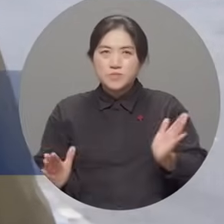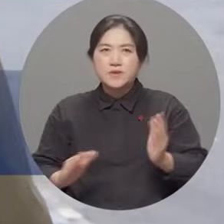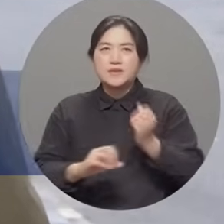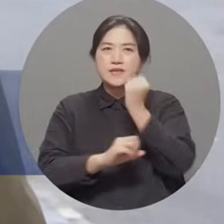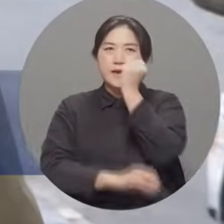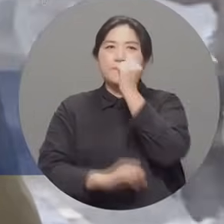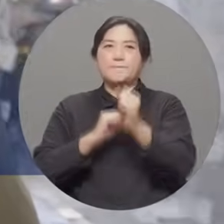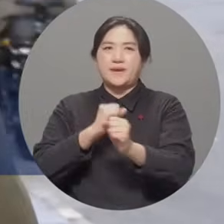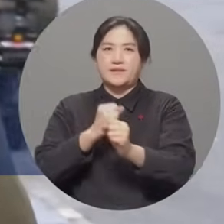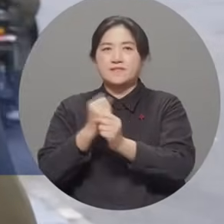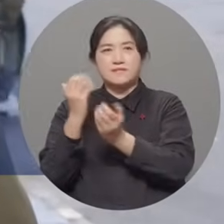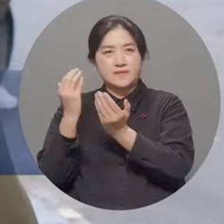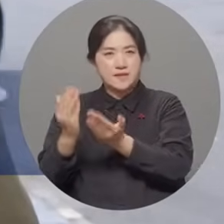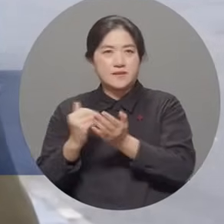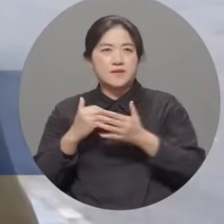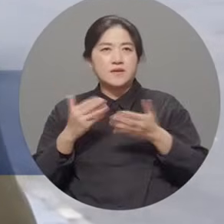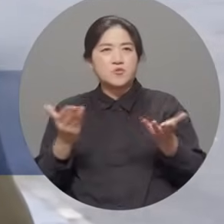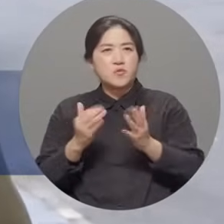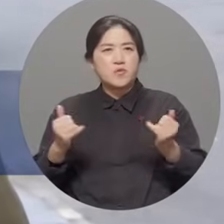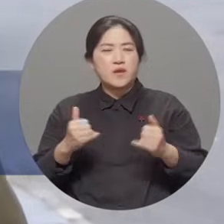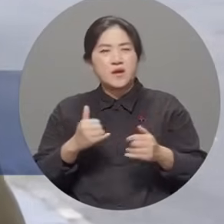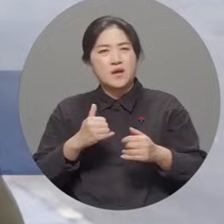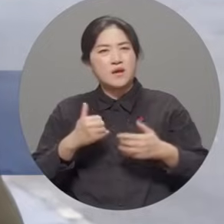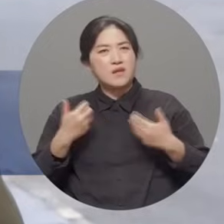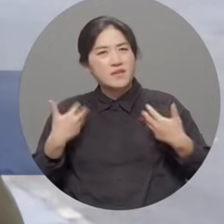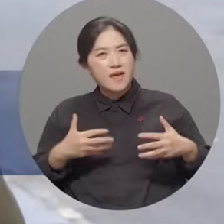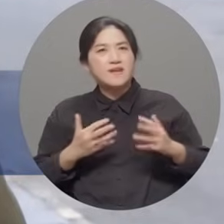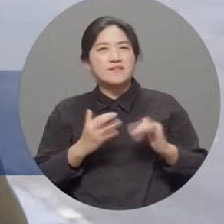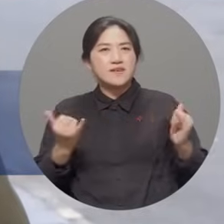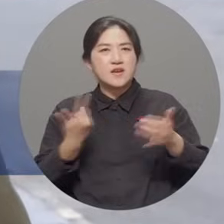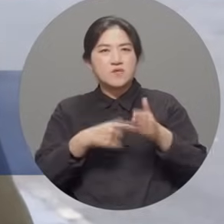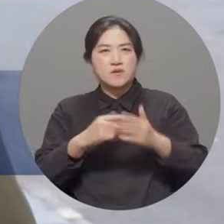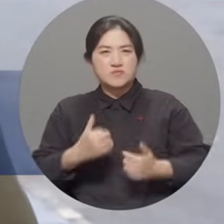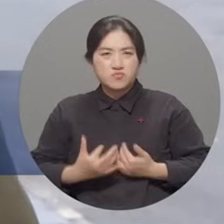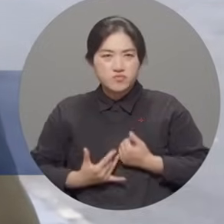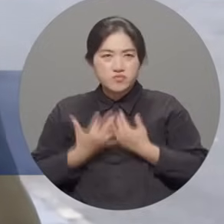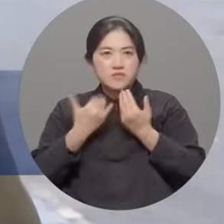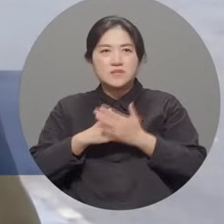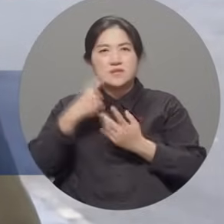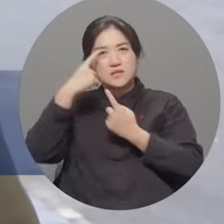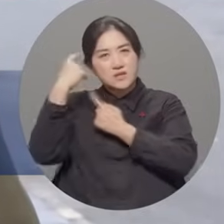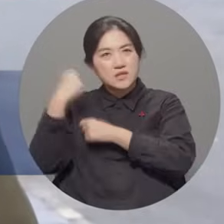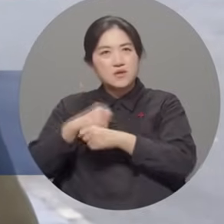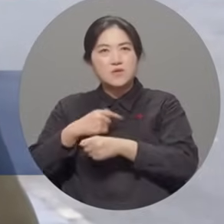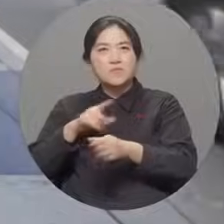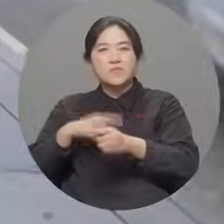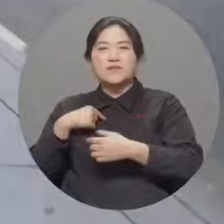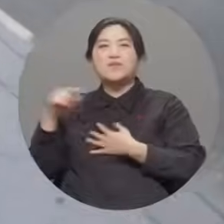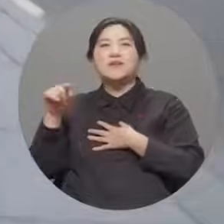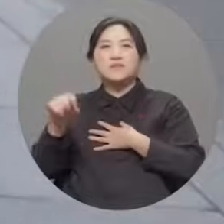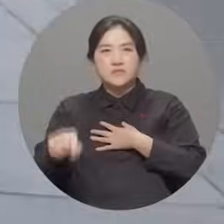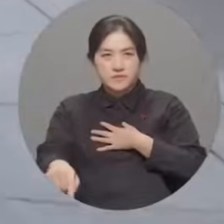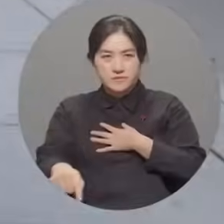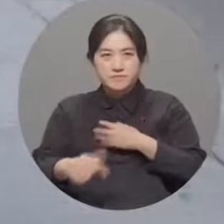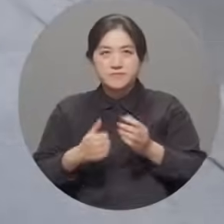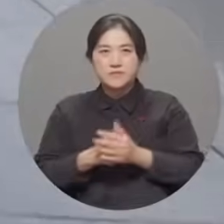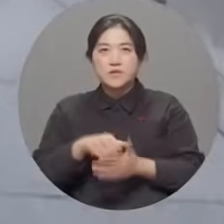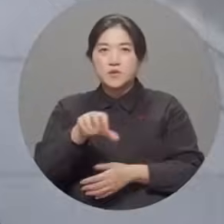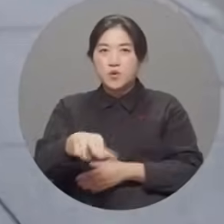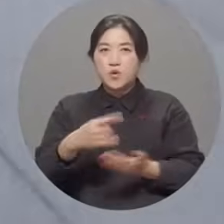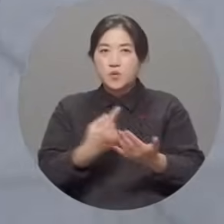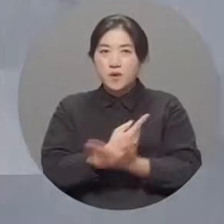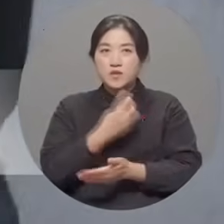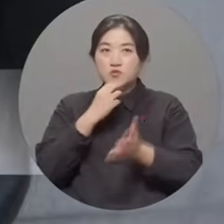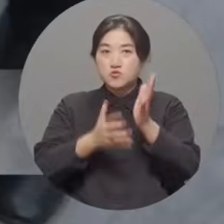마련하신 분이잖아요. 약한 노동자들을 위해서 분신한 것을 기르고 좋아왔습니다. 이곳 외에도